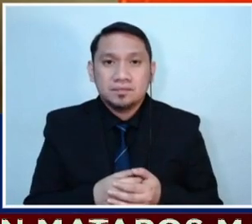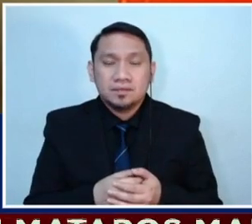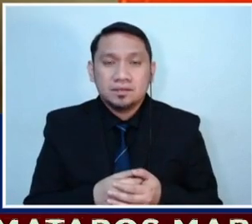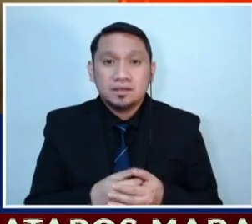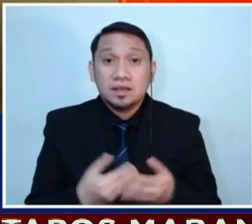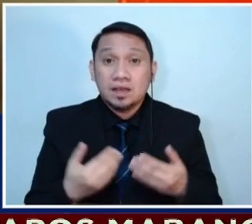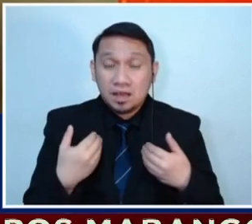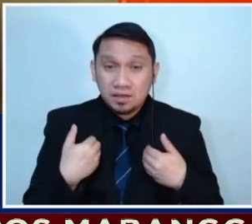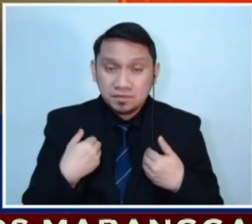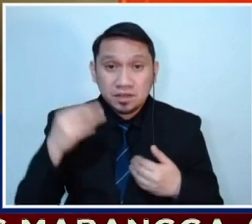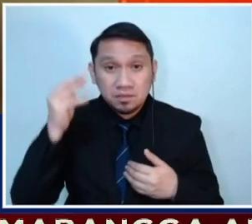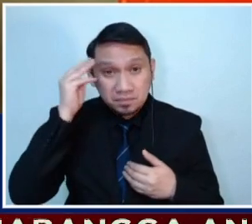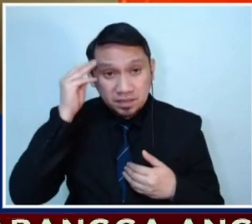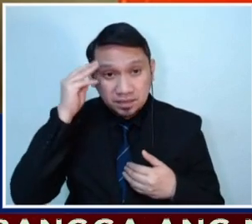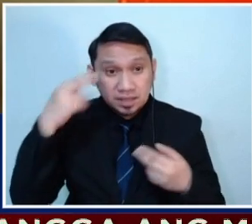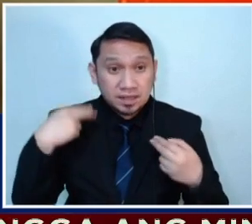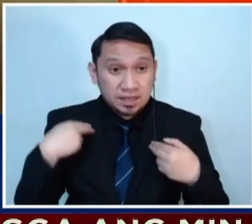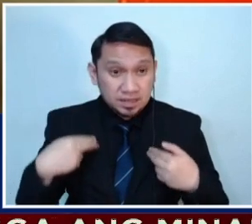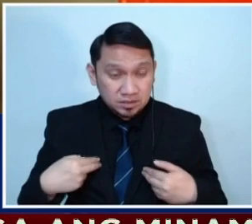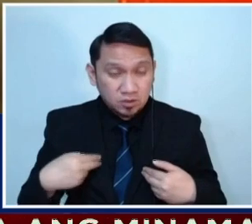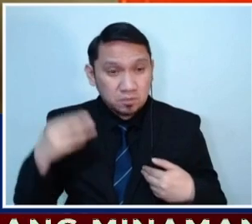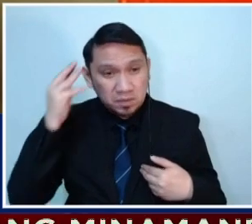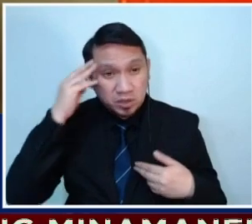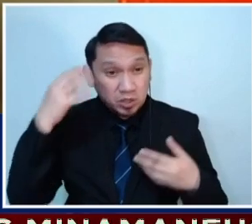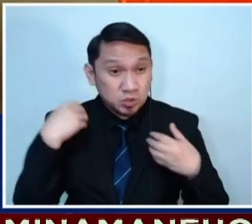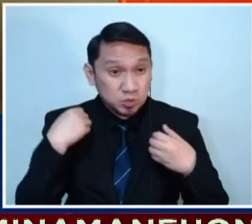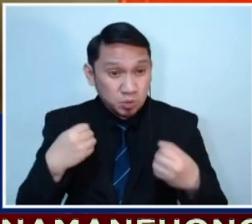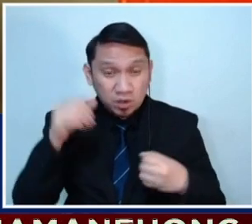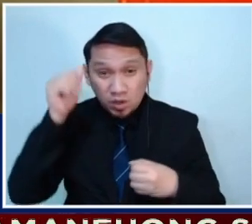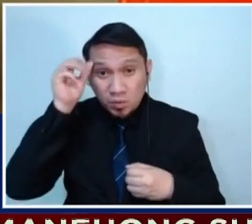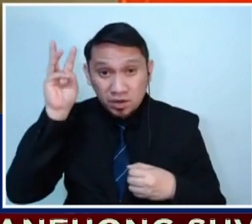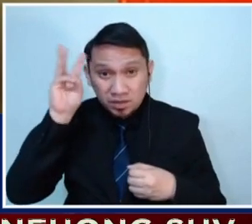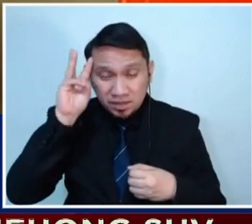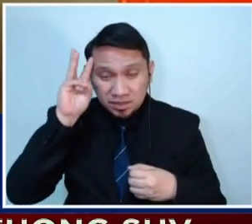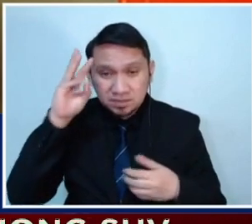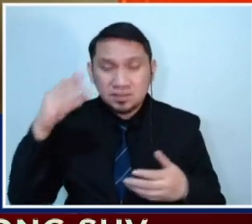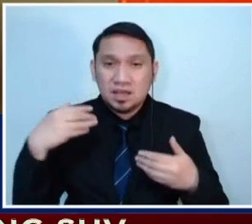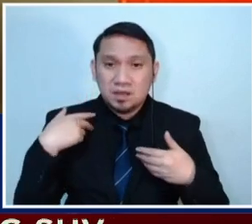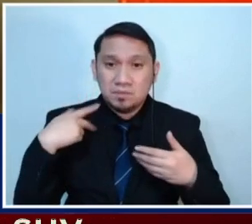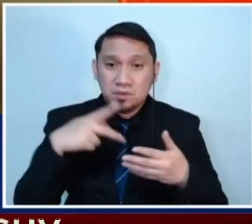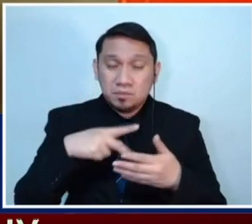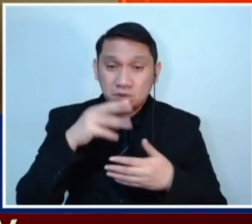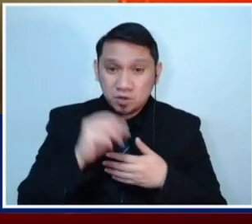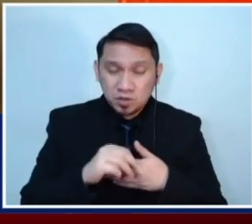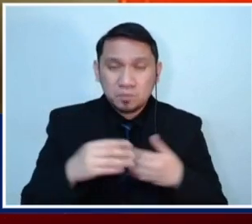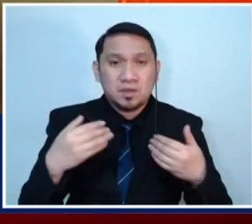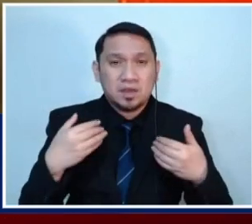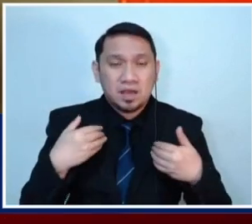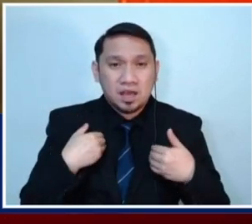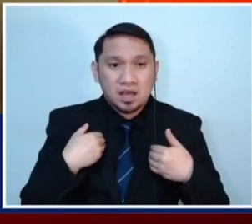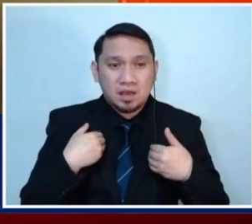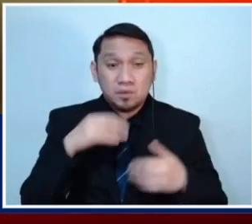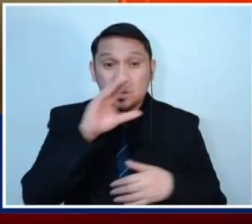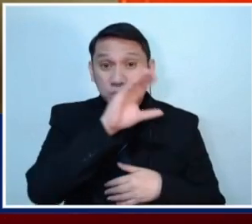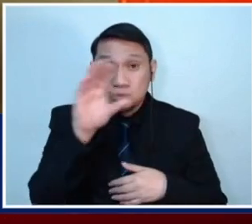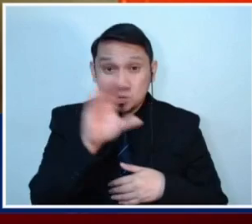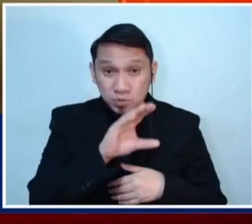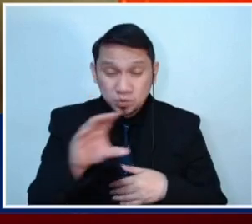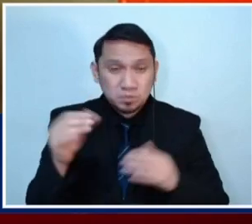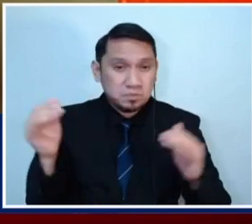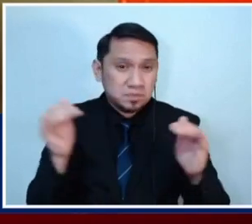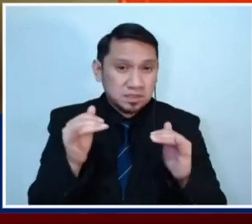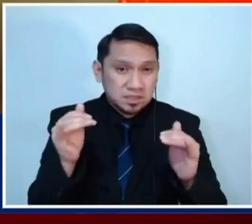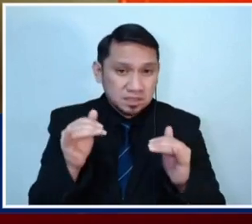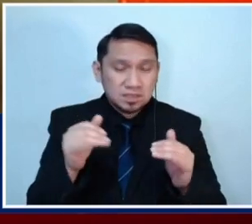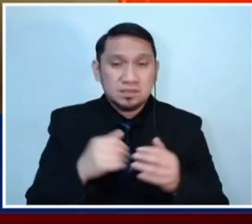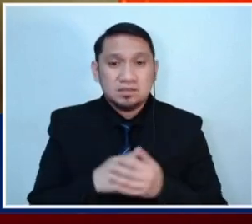mental health awareness. May mga programs na ginagawa kami. Nag-Zoom meeting kami, mini meeting.